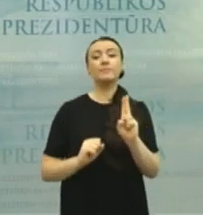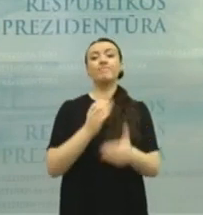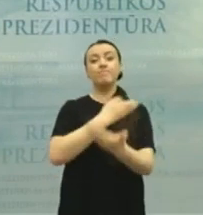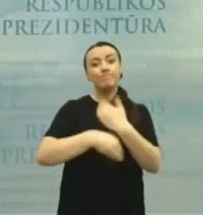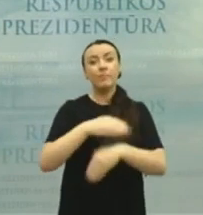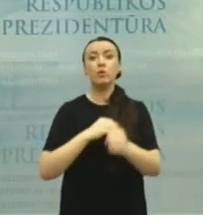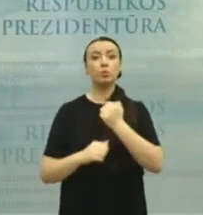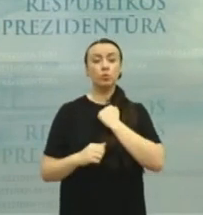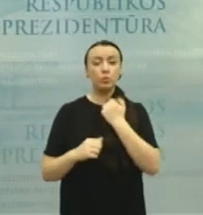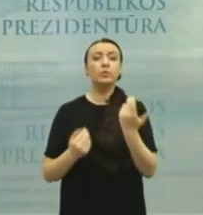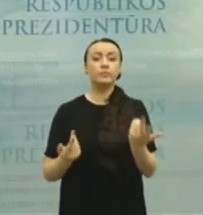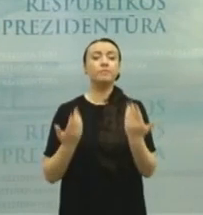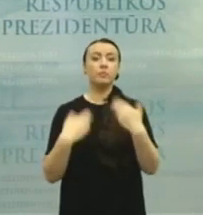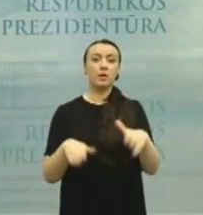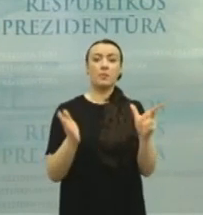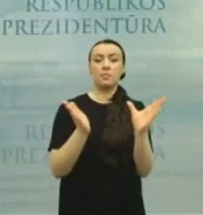neįgaliems sportininkams, taip pat yra